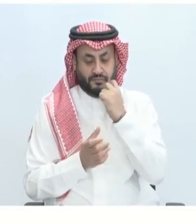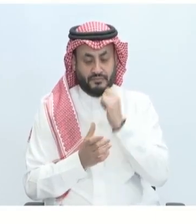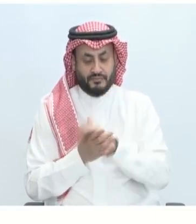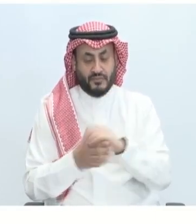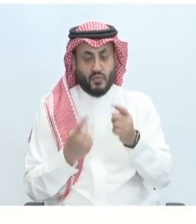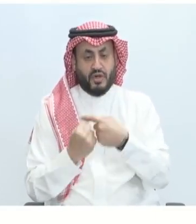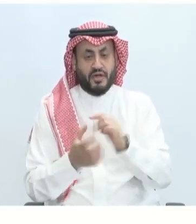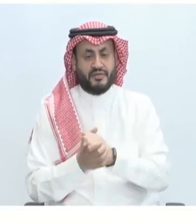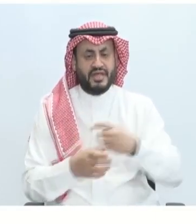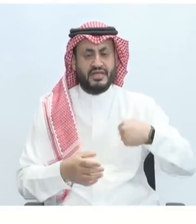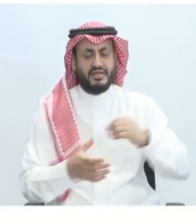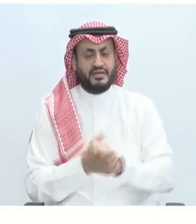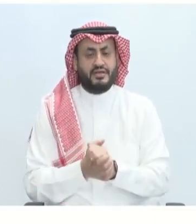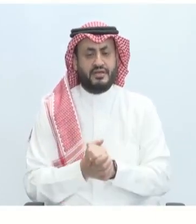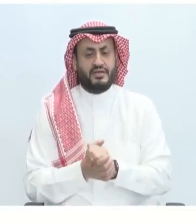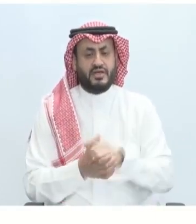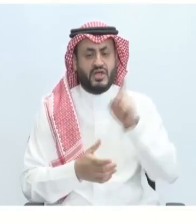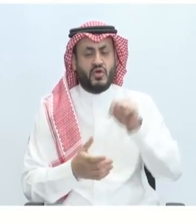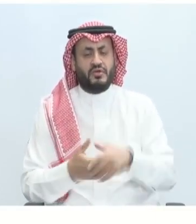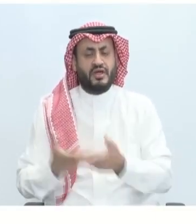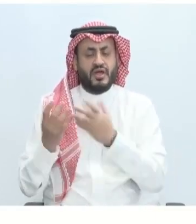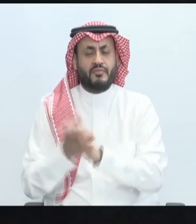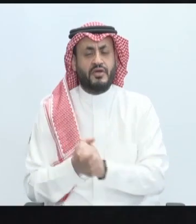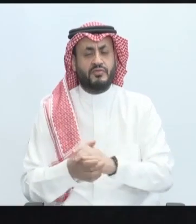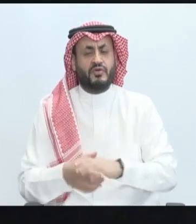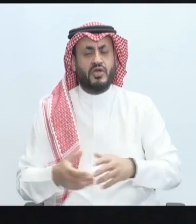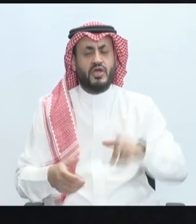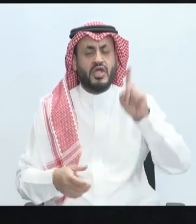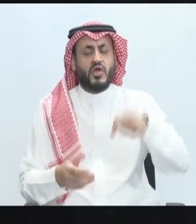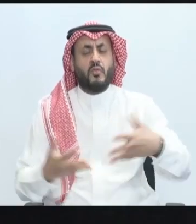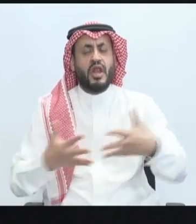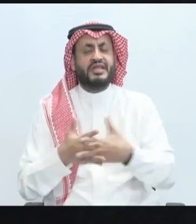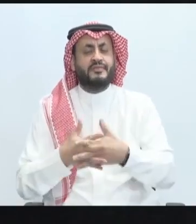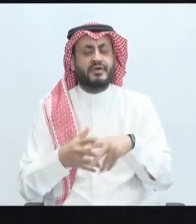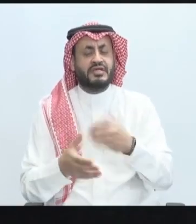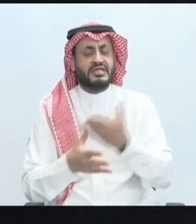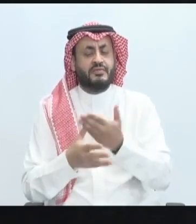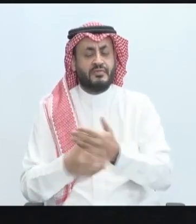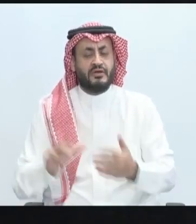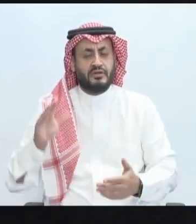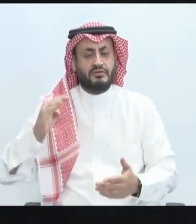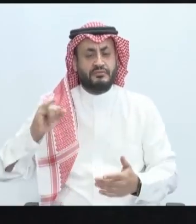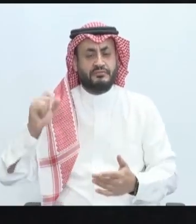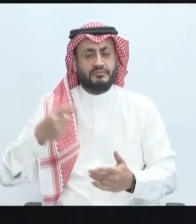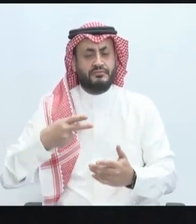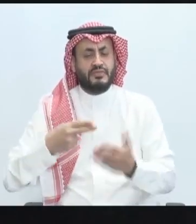العباره الاولى تسميه يوم القيامه بيوم الجمع ما السبب لماذا سمي يوم القيامه بيوم